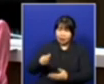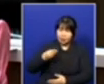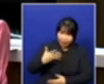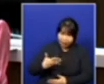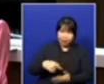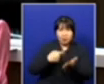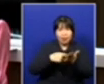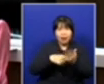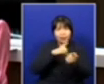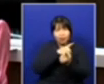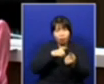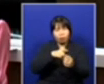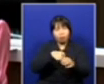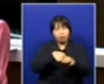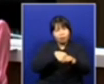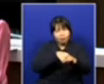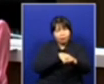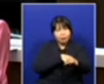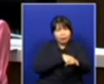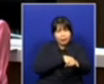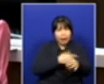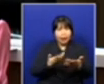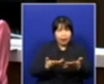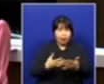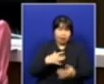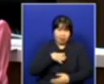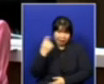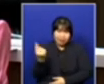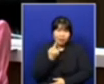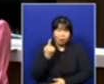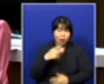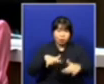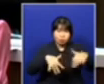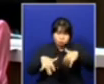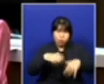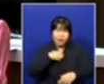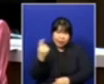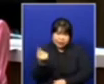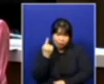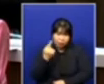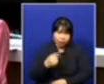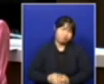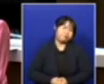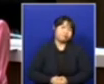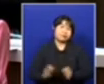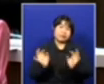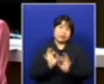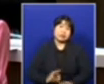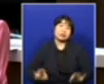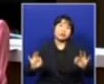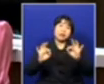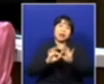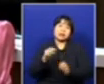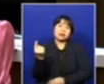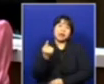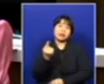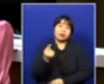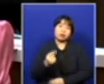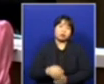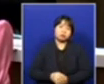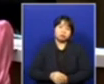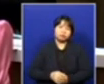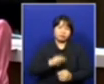ต่ามีกระจิตกระใจจะไปเที่ยวหรอครับและเครื่องยนต์ตัวเดียวของประเทศนี้ก็คือการบริโภคภาย